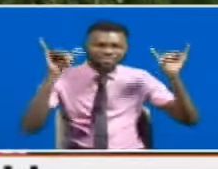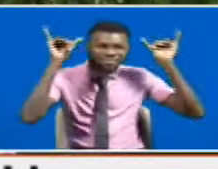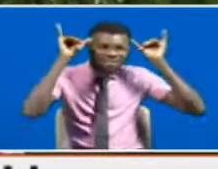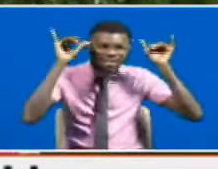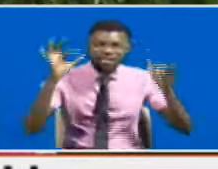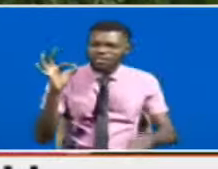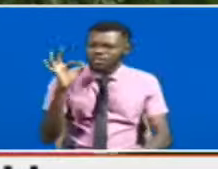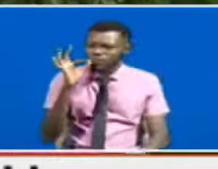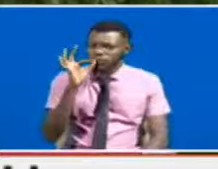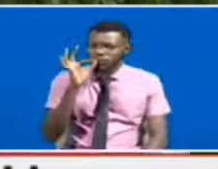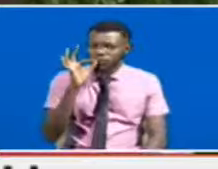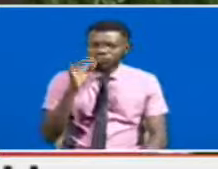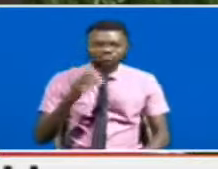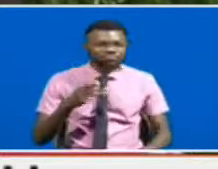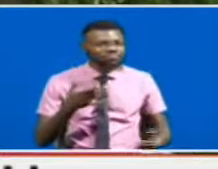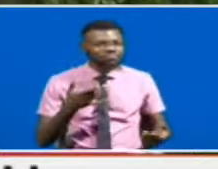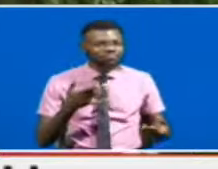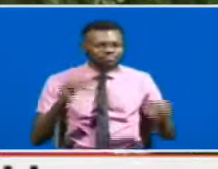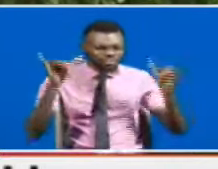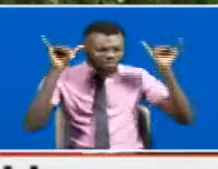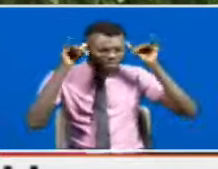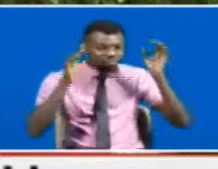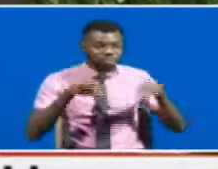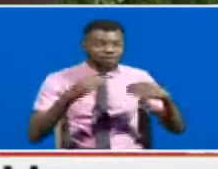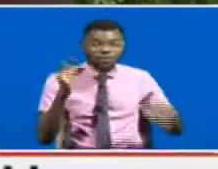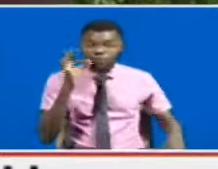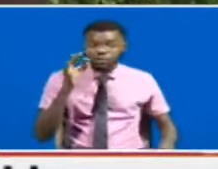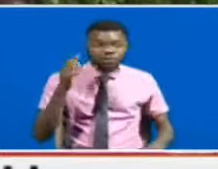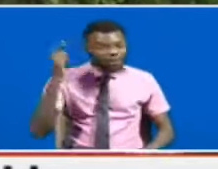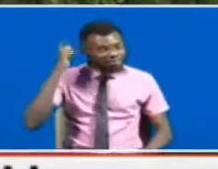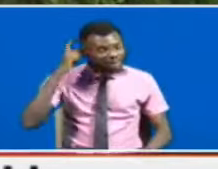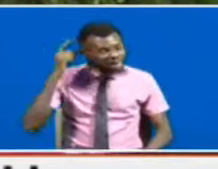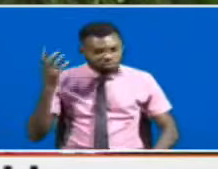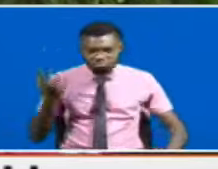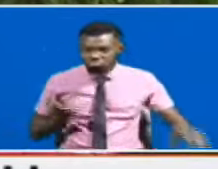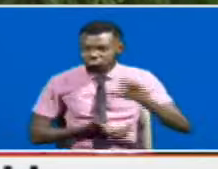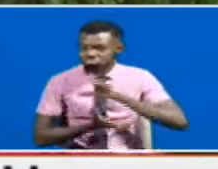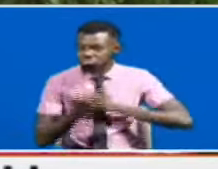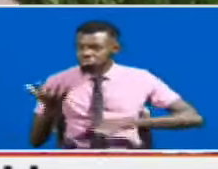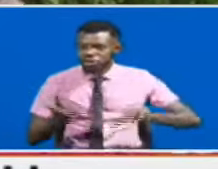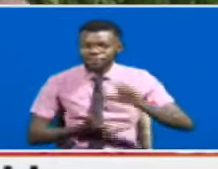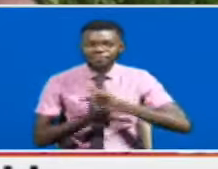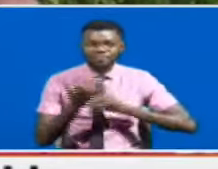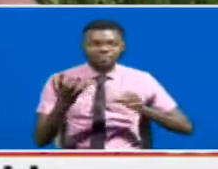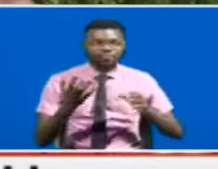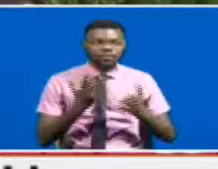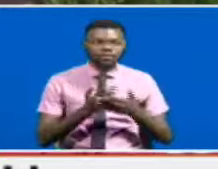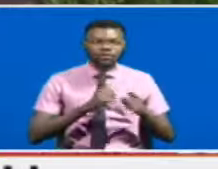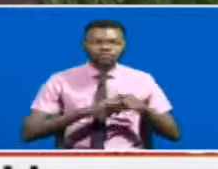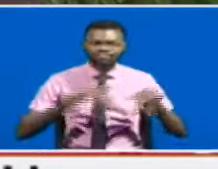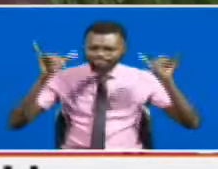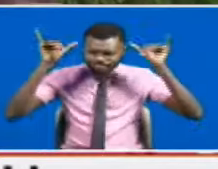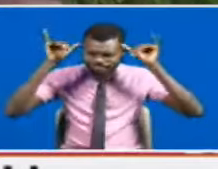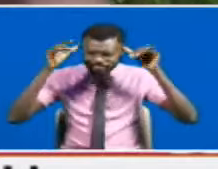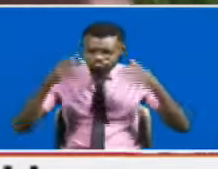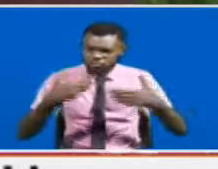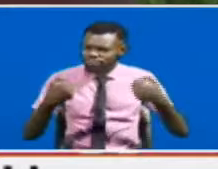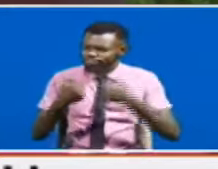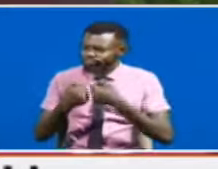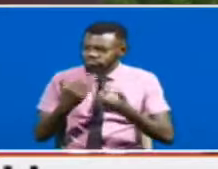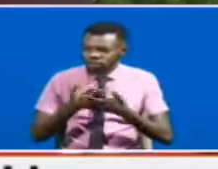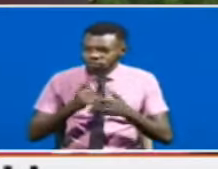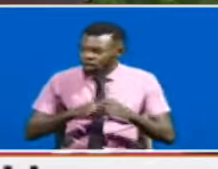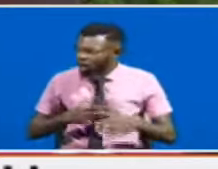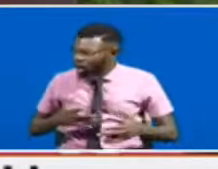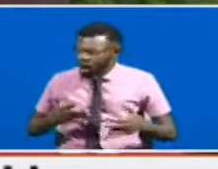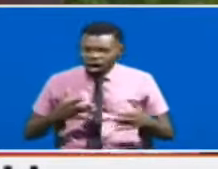mimi nawaambianga kupea ng'ombe bangi ni confuse. Unapata ng'ombe inaweza kuwa inapigana kidogo, inaacha yenye inapigana nayo inaanza